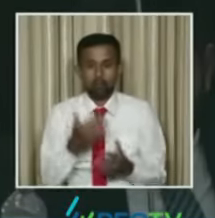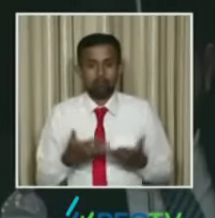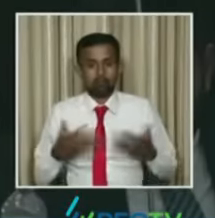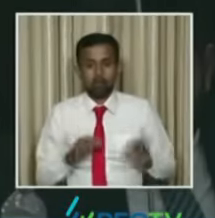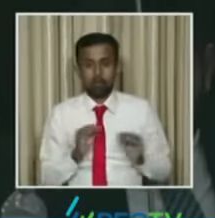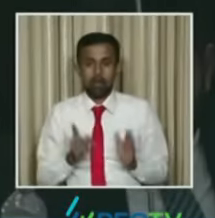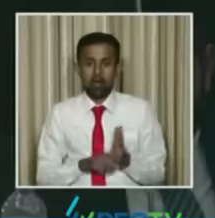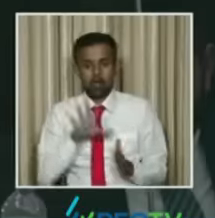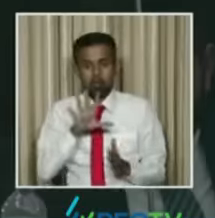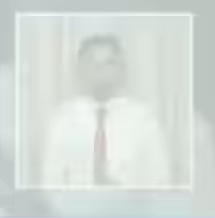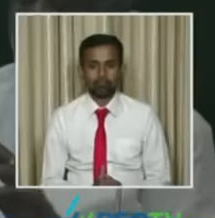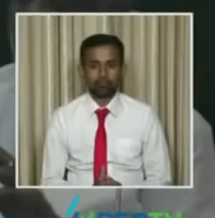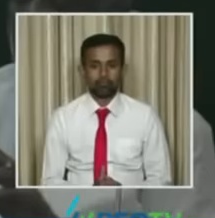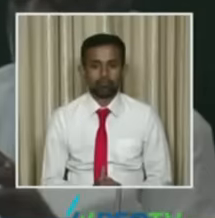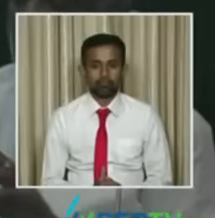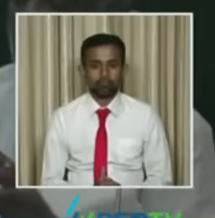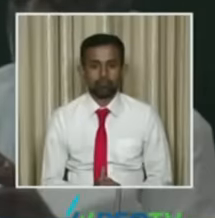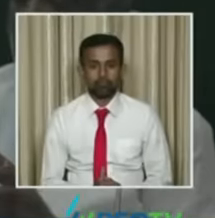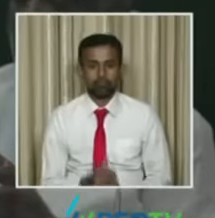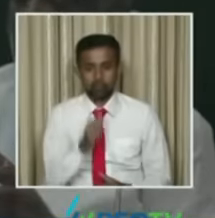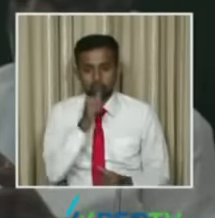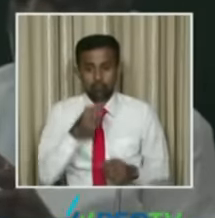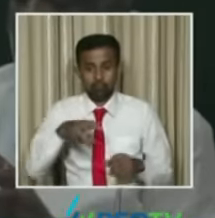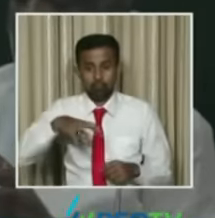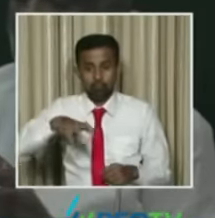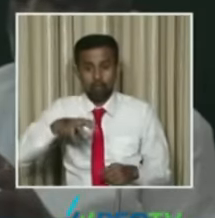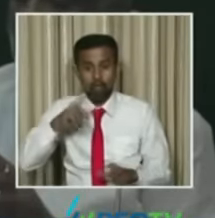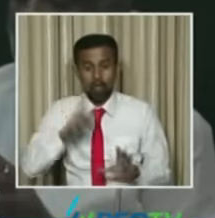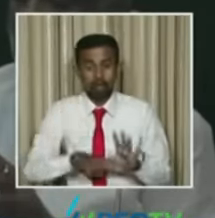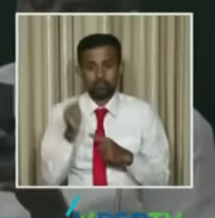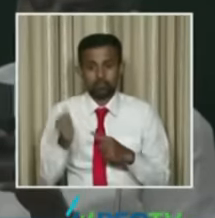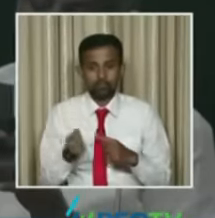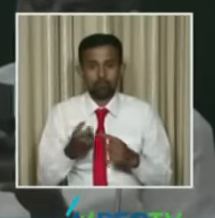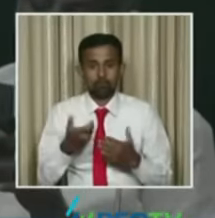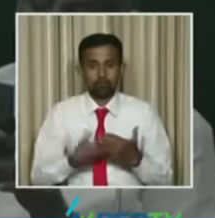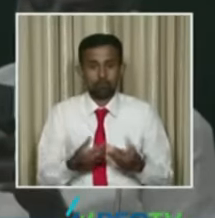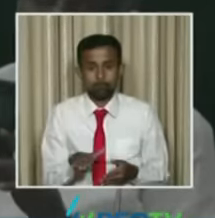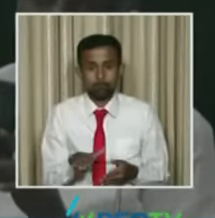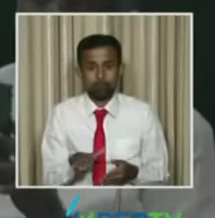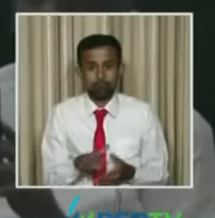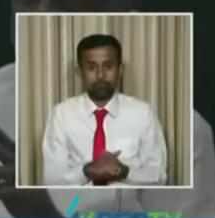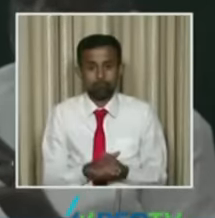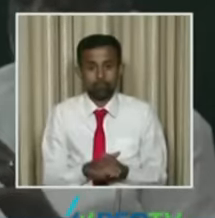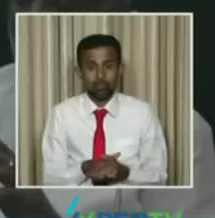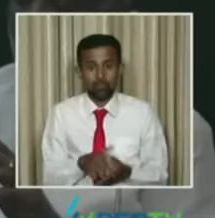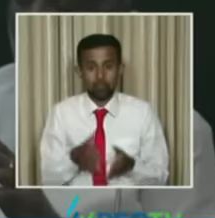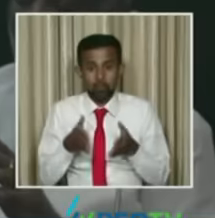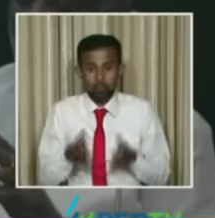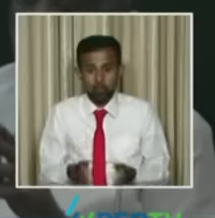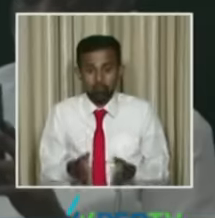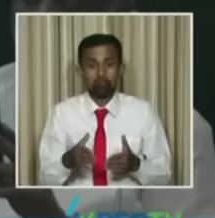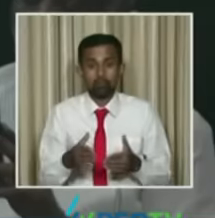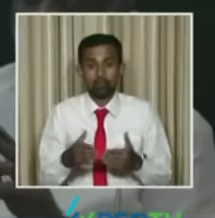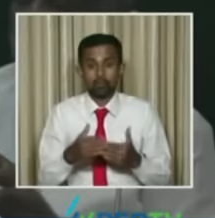පස්සේ ලක්ෂ 5ක් දීලා වැඩක් නැහැ. මාධ්‍යවට නවත්තු. මේ ජල කරාම මීට අවුරුදු කීපයකට කලින් හදලා තින්නේ. හැබැයි මේක අර බිමට පහලට ගිහිල්ලා ඉඳලා කොන්ක්‍රීට් එකකින්